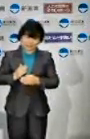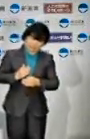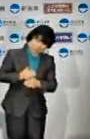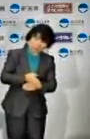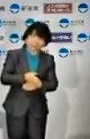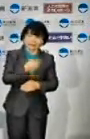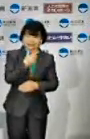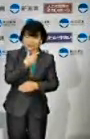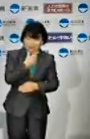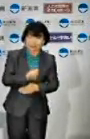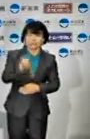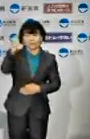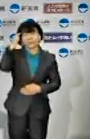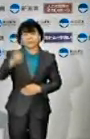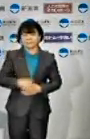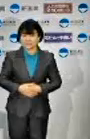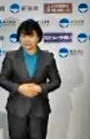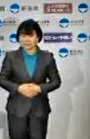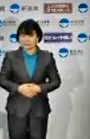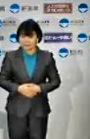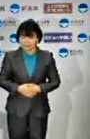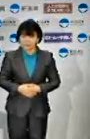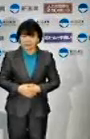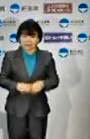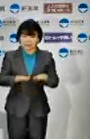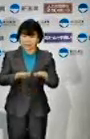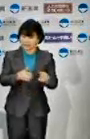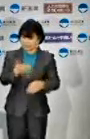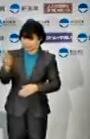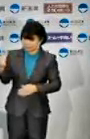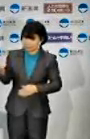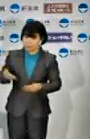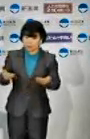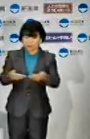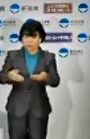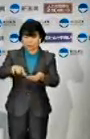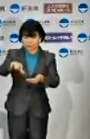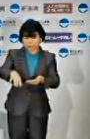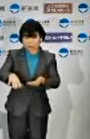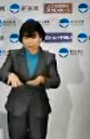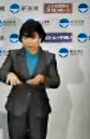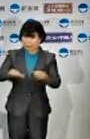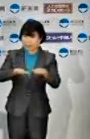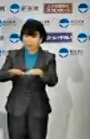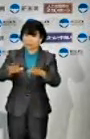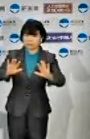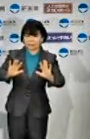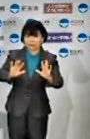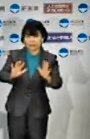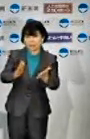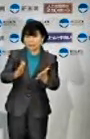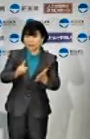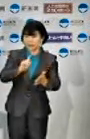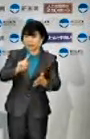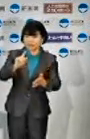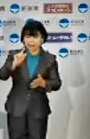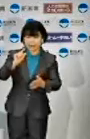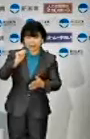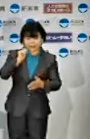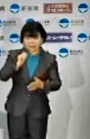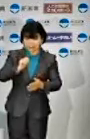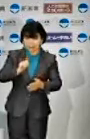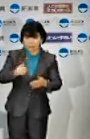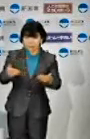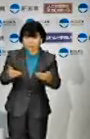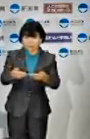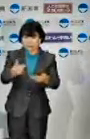というふうに思っています。 もちろん職場ごとに影響はないとは言えないと思うんですけども、大きな業務の支 障、それで